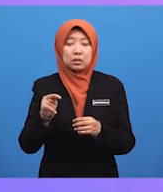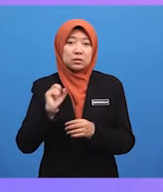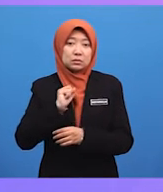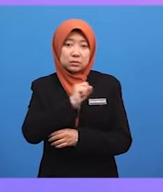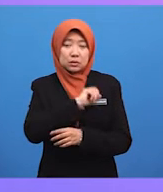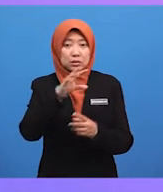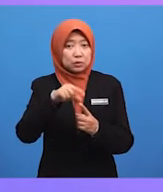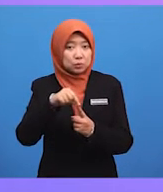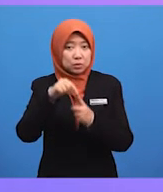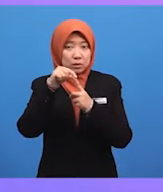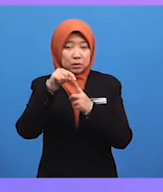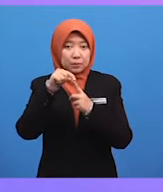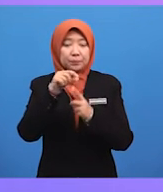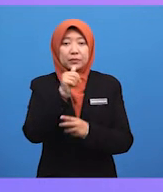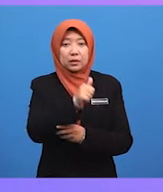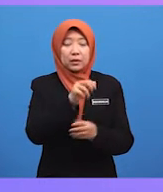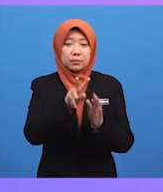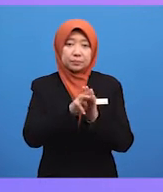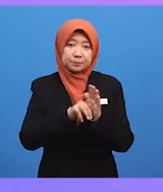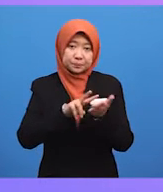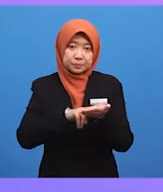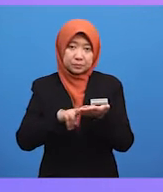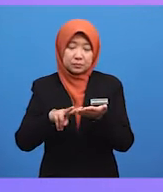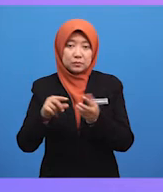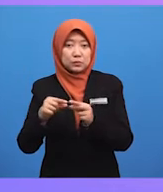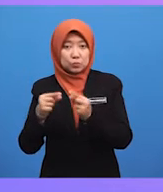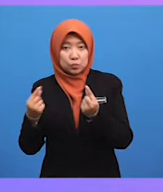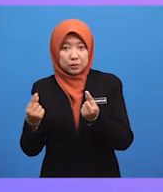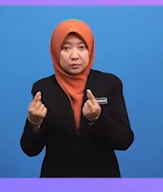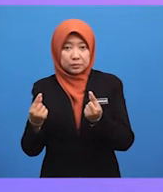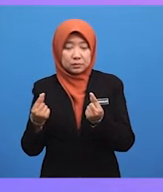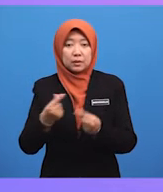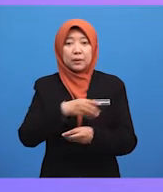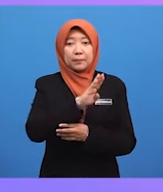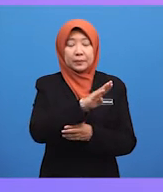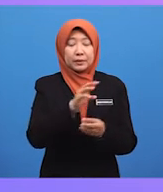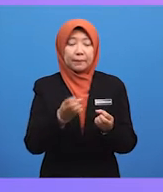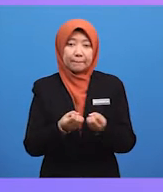kecuali A. membaca Al-Quran, B.